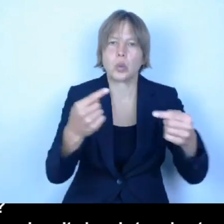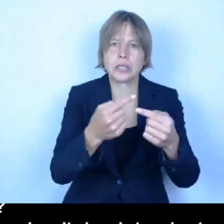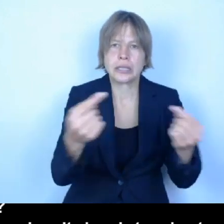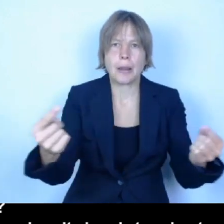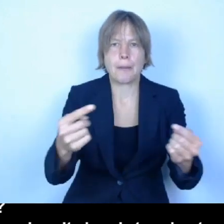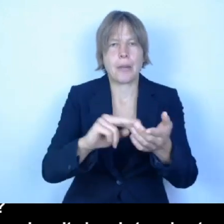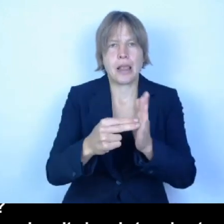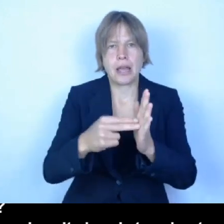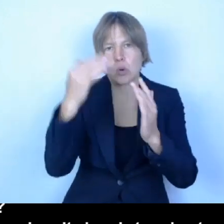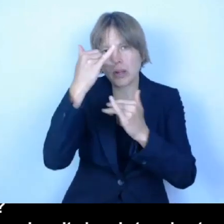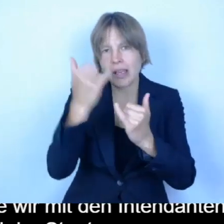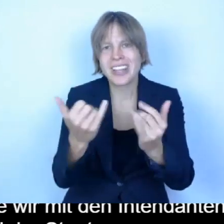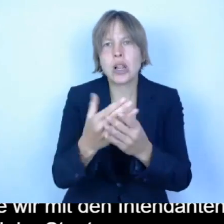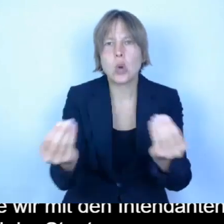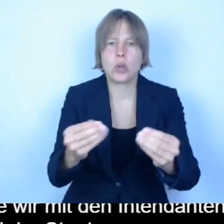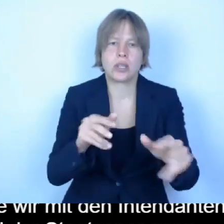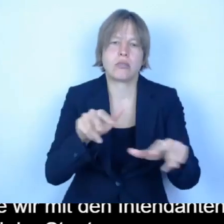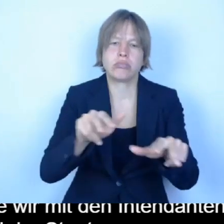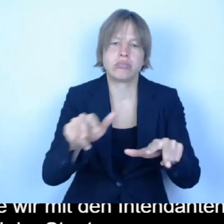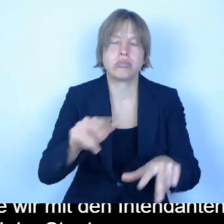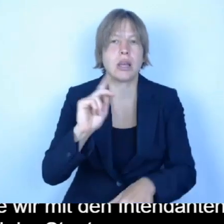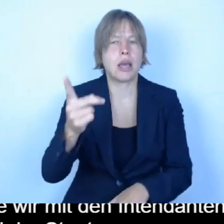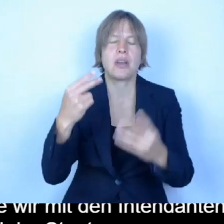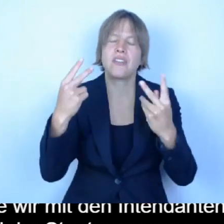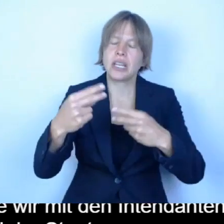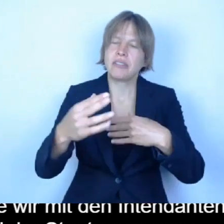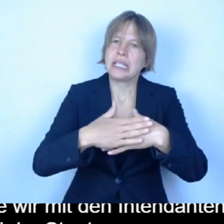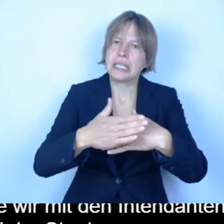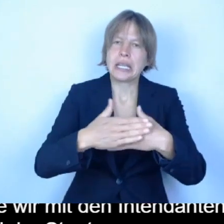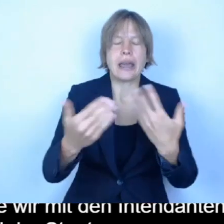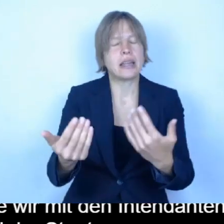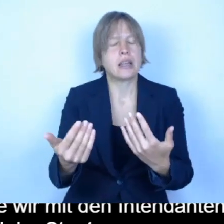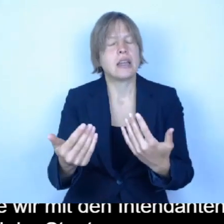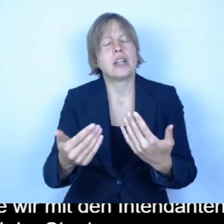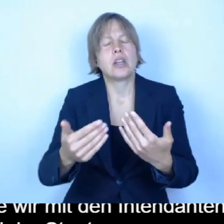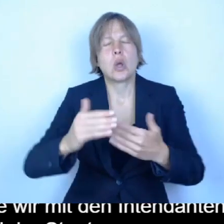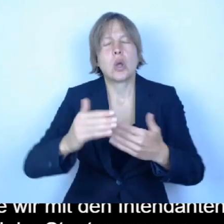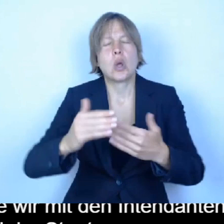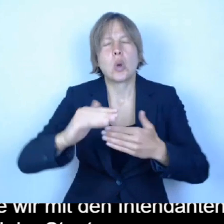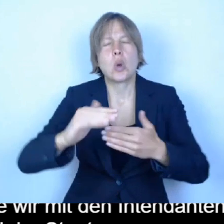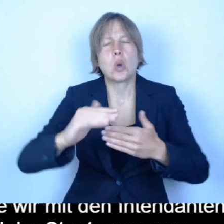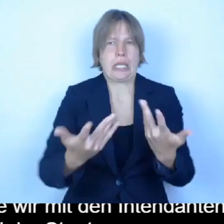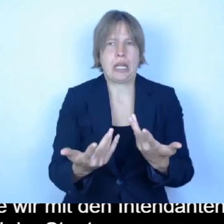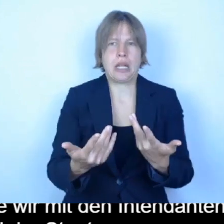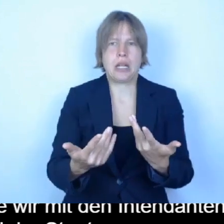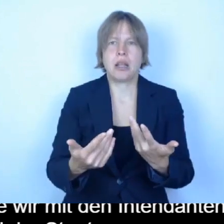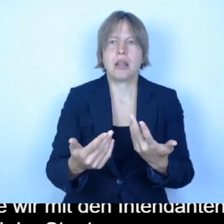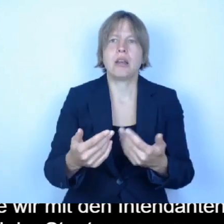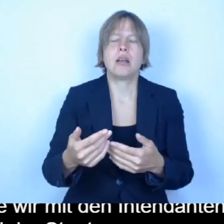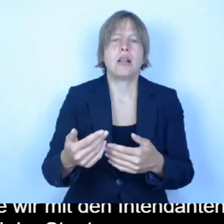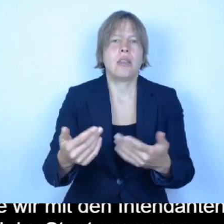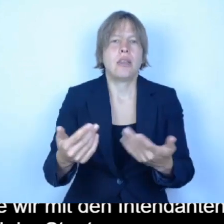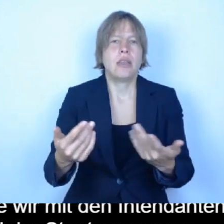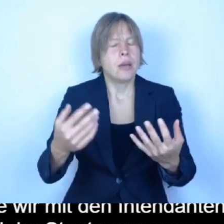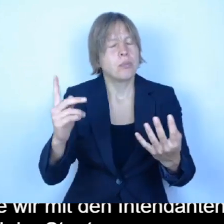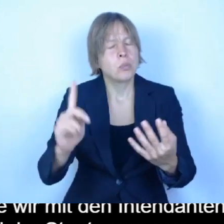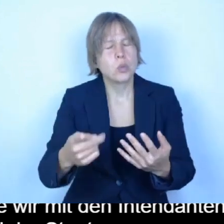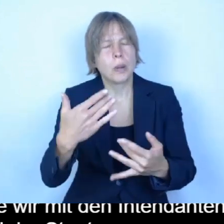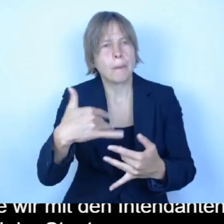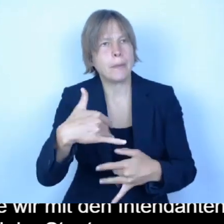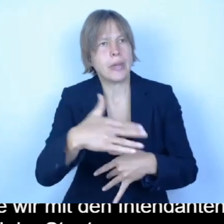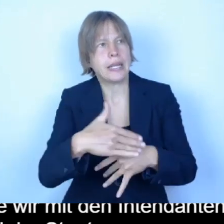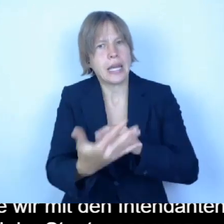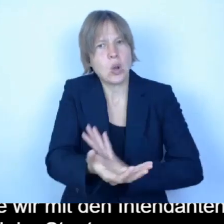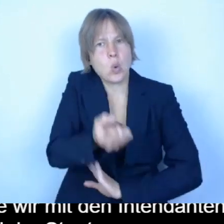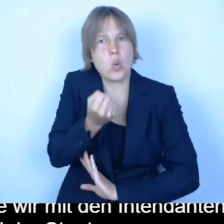mittleren und großen Formaten in gar keinem Fall geht, auch ein Stück Zeit zu gewinnen und dann eben früher beginnen zu können. Das sind genau die Überlegungen, die Christian Stückel